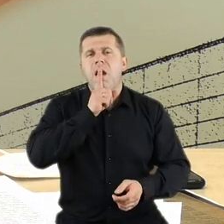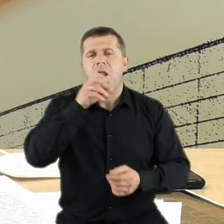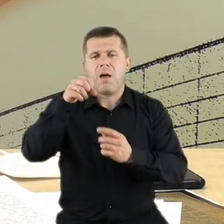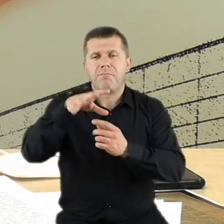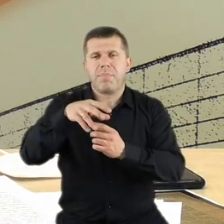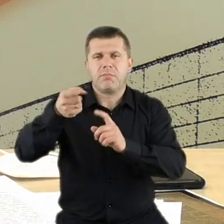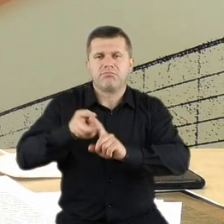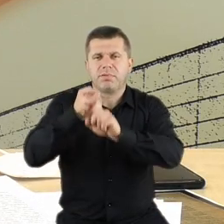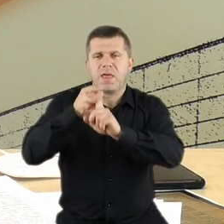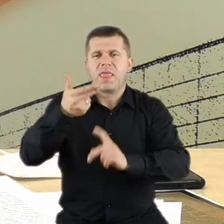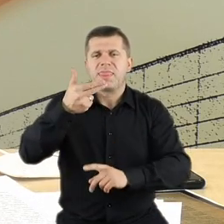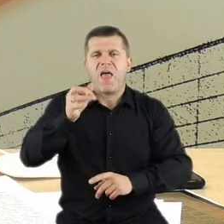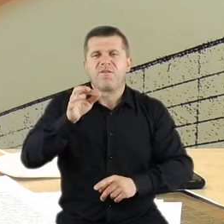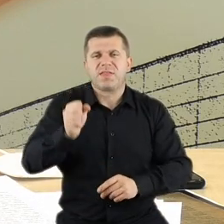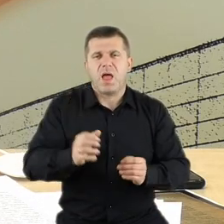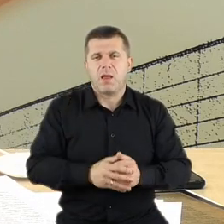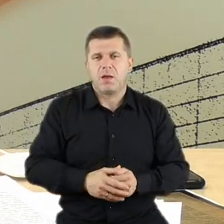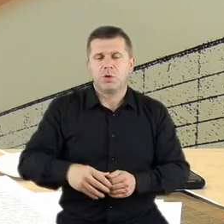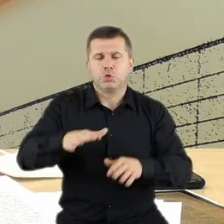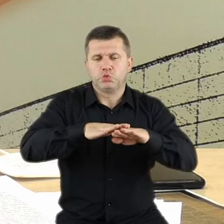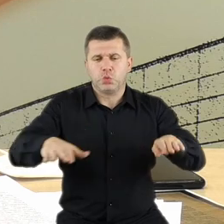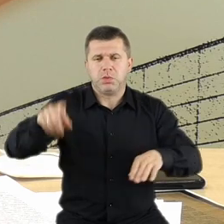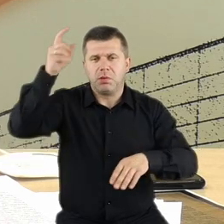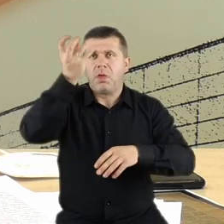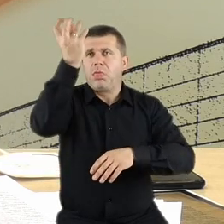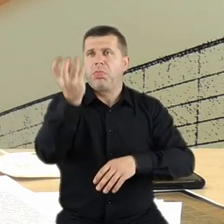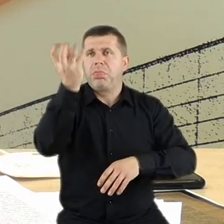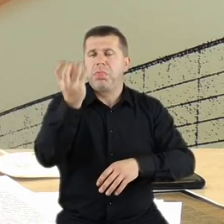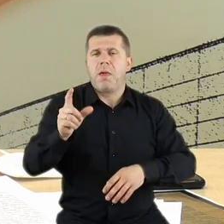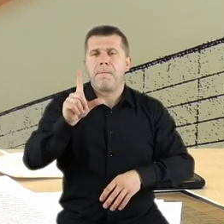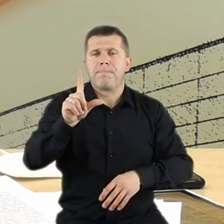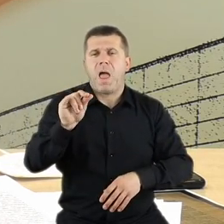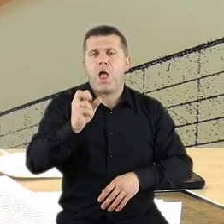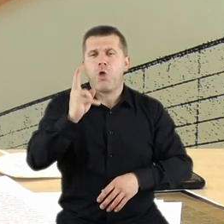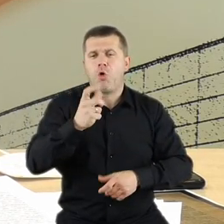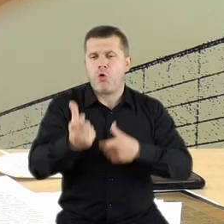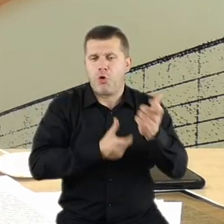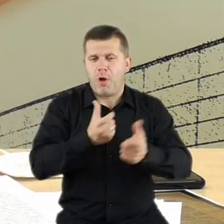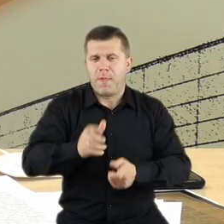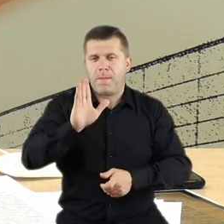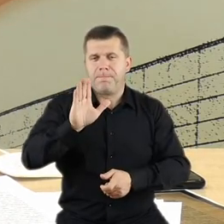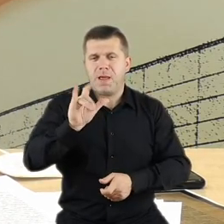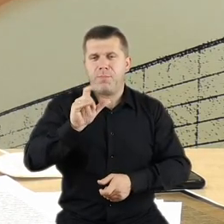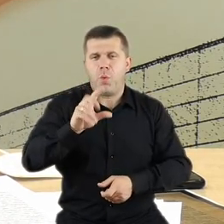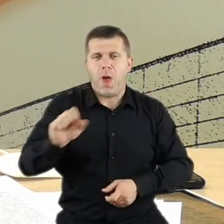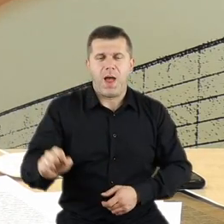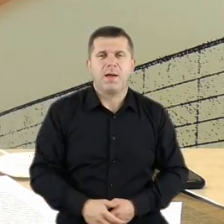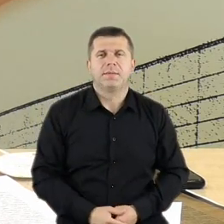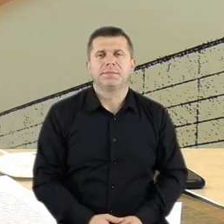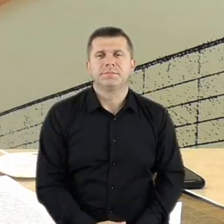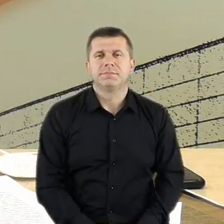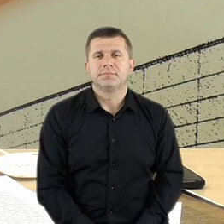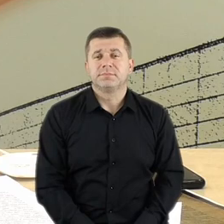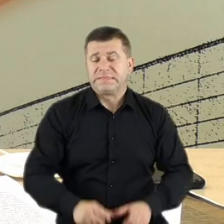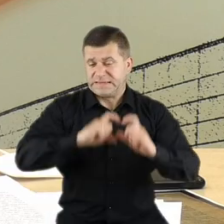anat stołem wisiał pająk taki robiony z bibuły karbowanej A całe